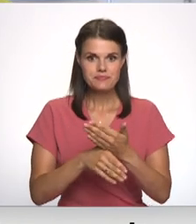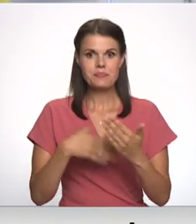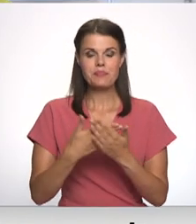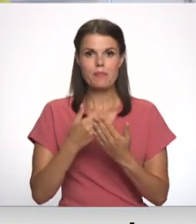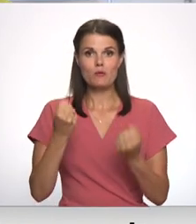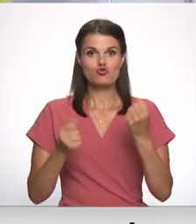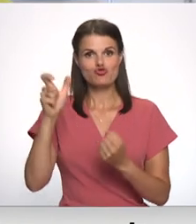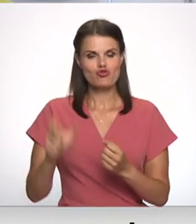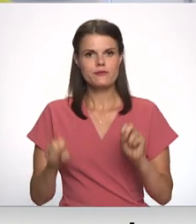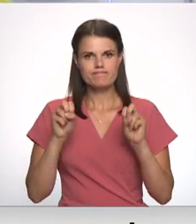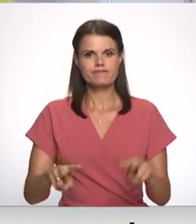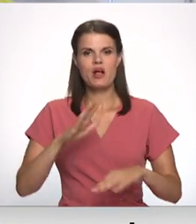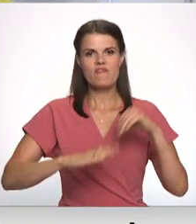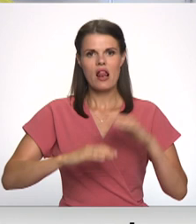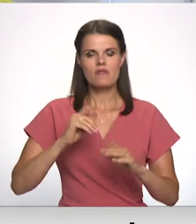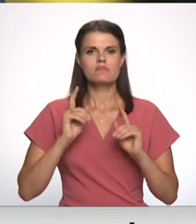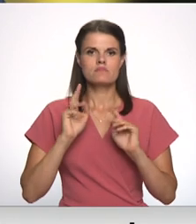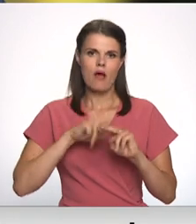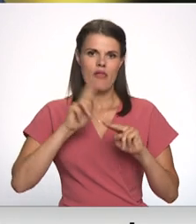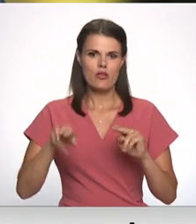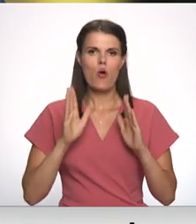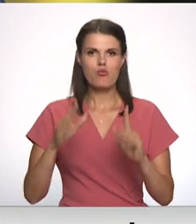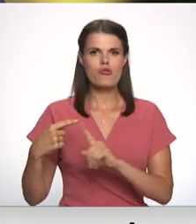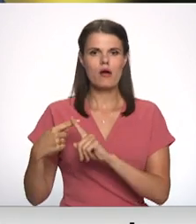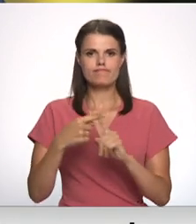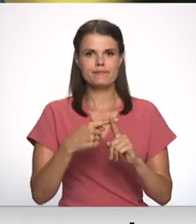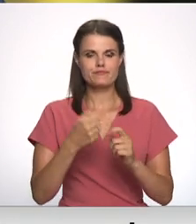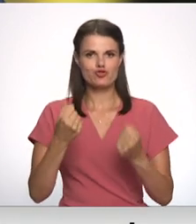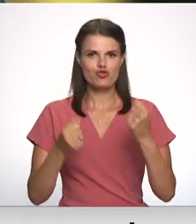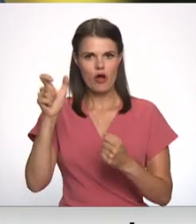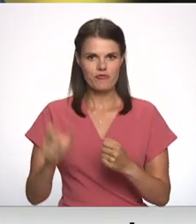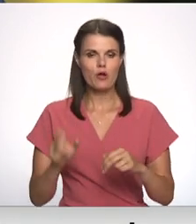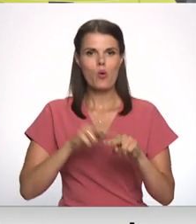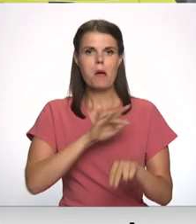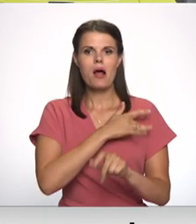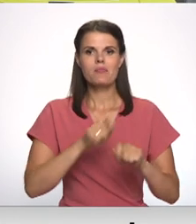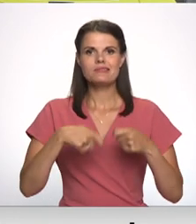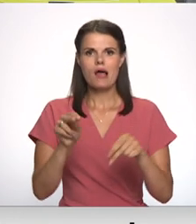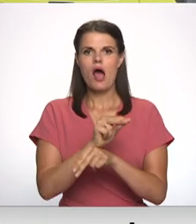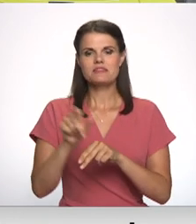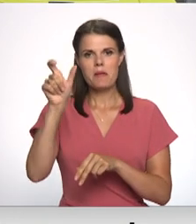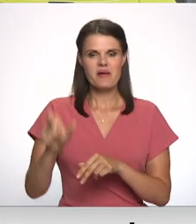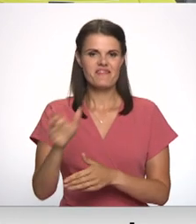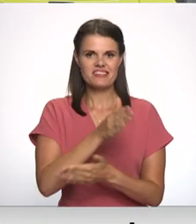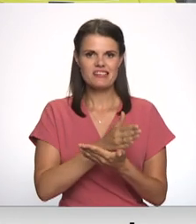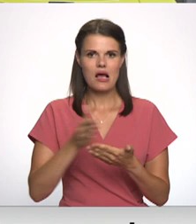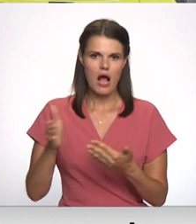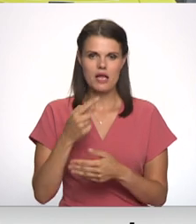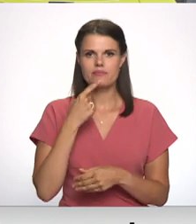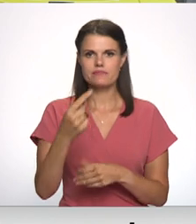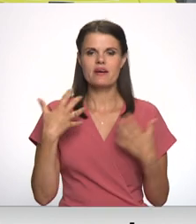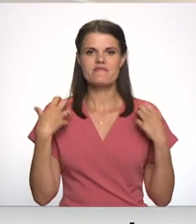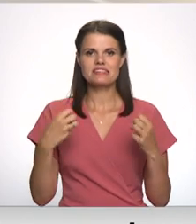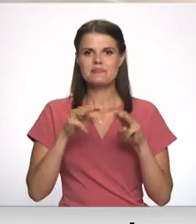ir kvalificēts, lai būtu operatīvā transporta šoferis un pakalpojums sniedz ārstniecības persons, tad viss ir kārtībā, skaidro